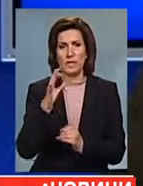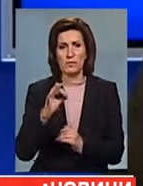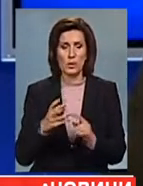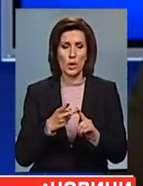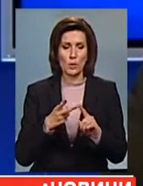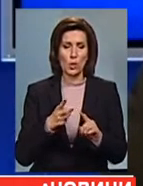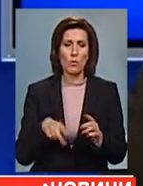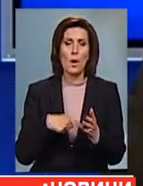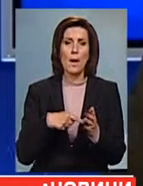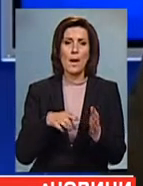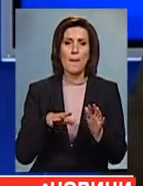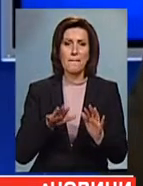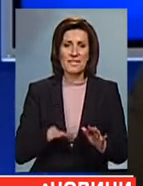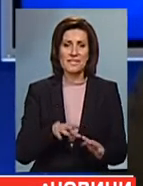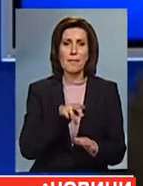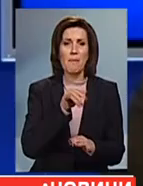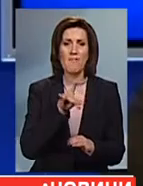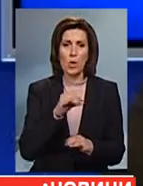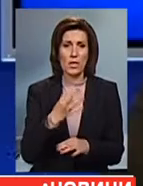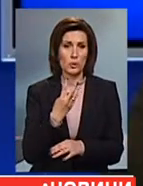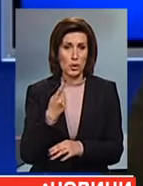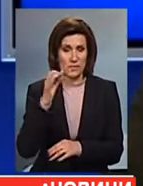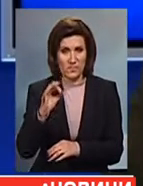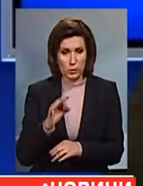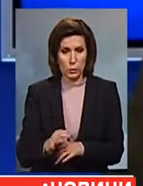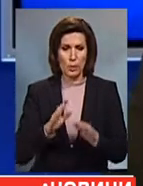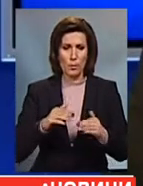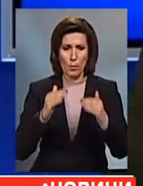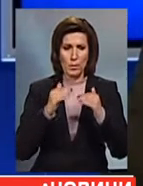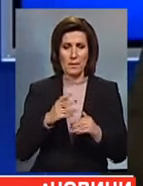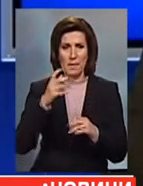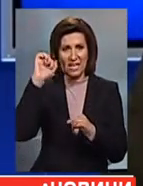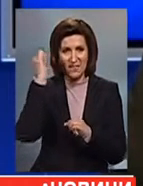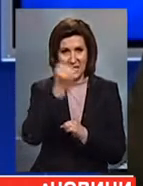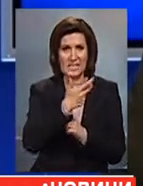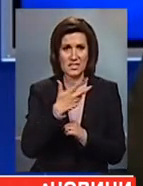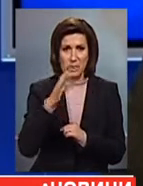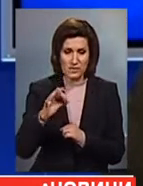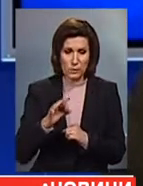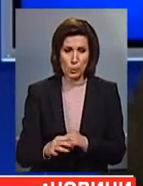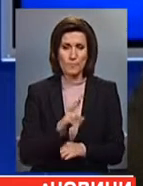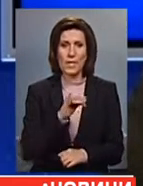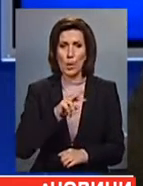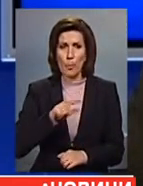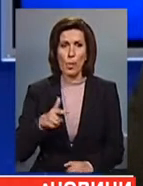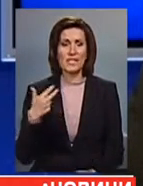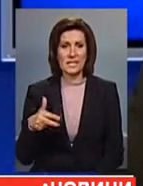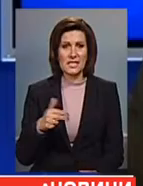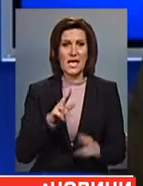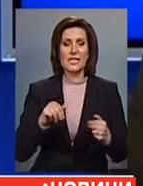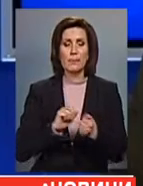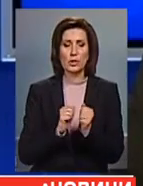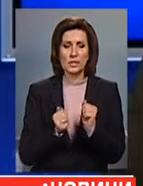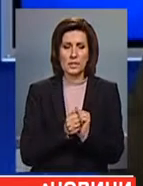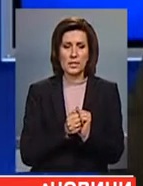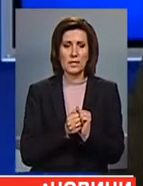другому місці – це Павлоград, близько 41%. Потім іде Кривий Ріг – 35%, Нікополь – 30%, і